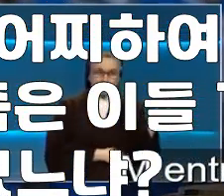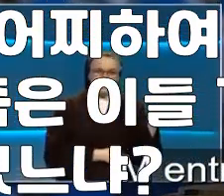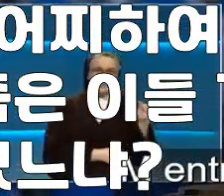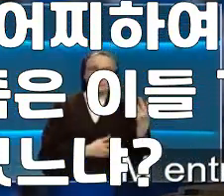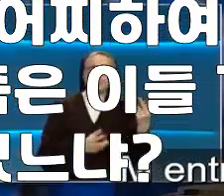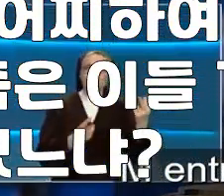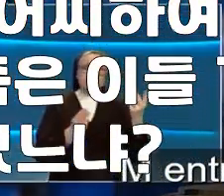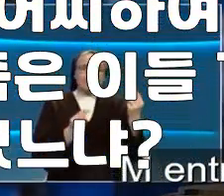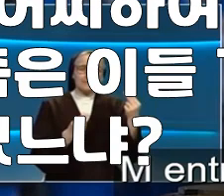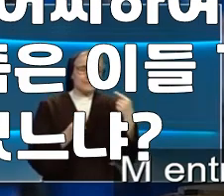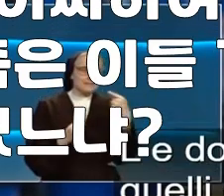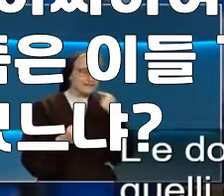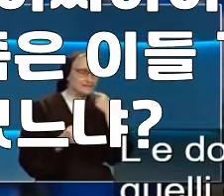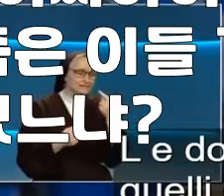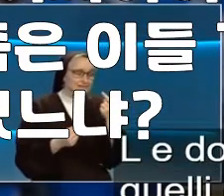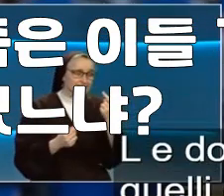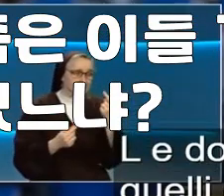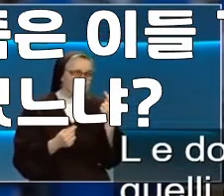dissero loro: